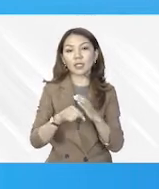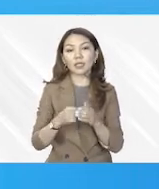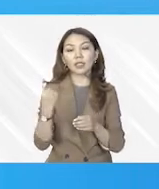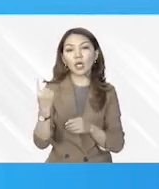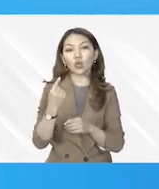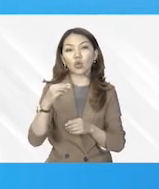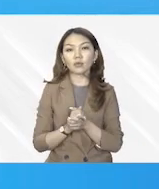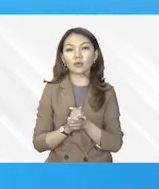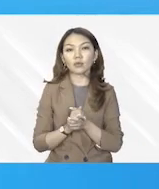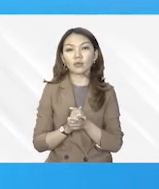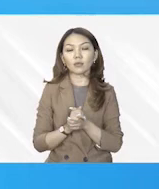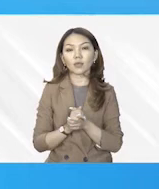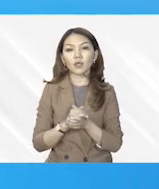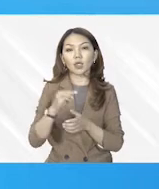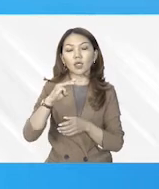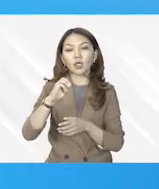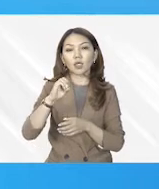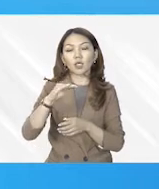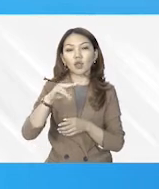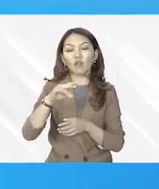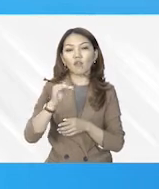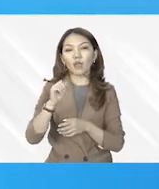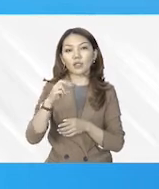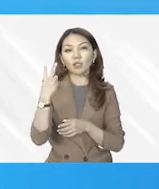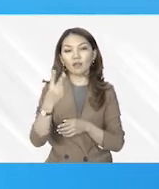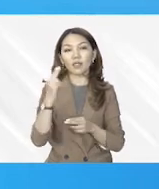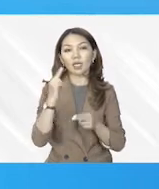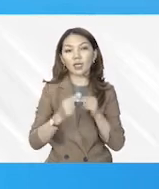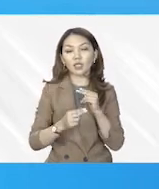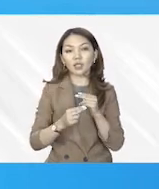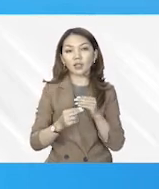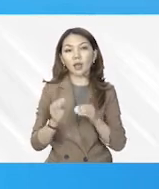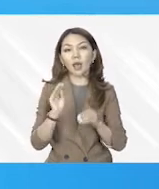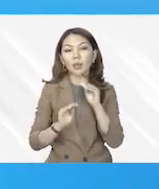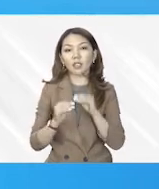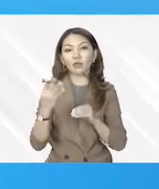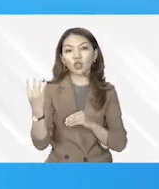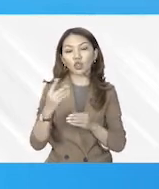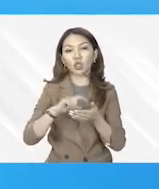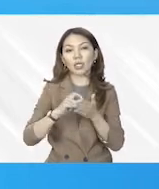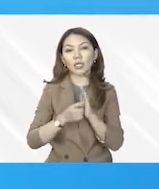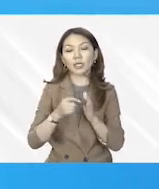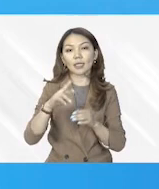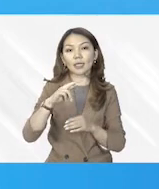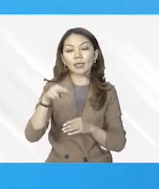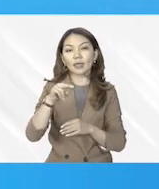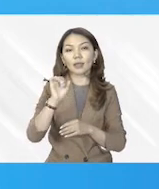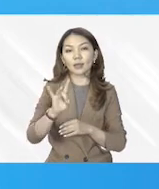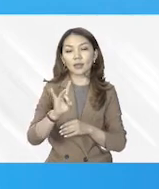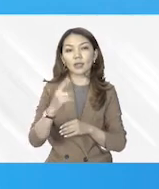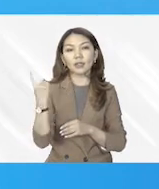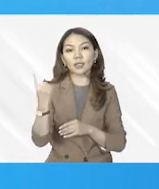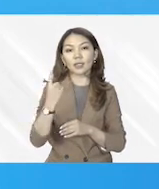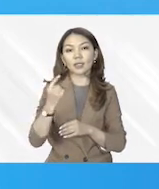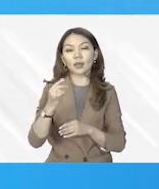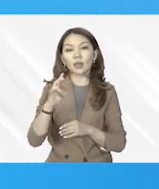ДНК. Телофаза 2 заканчивается образованием четырех клеток ядер с одинарным